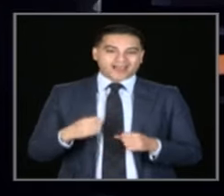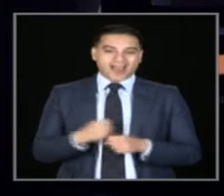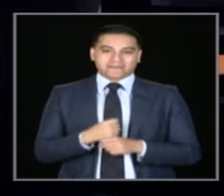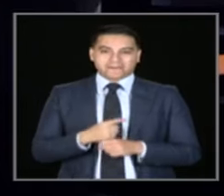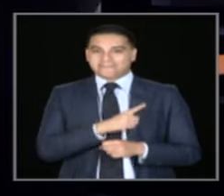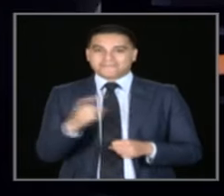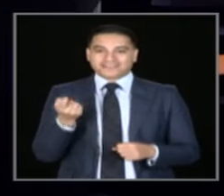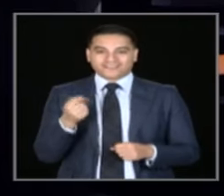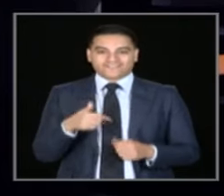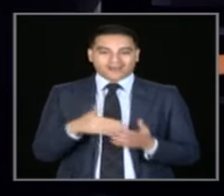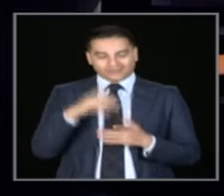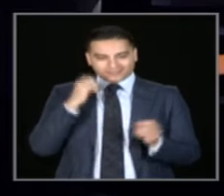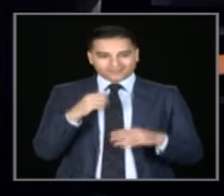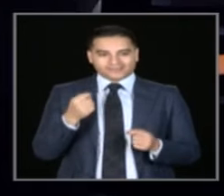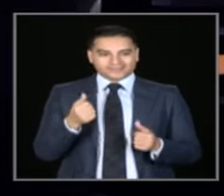أنت بتترعش يا مرنا.